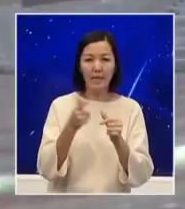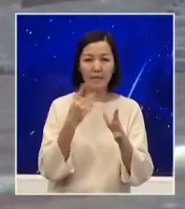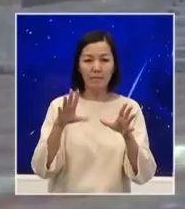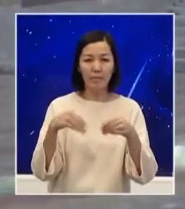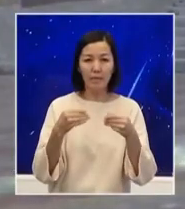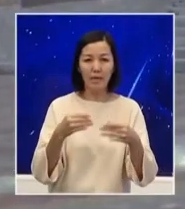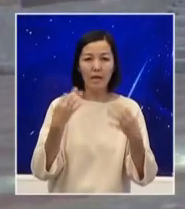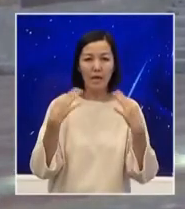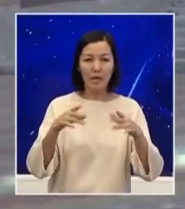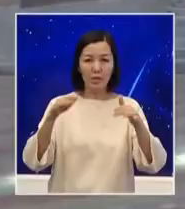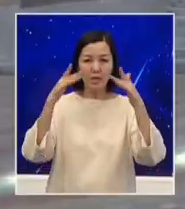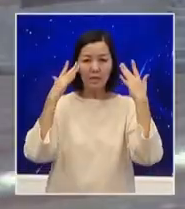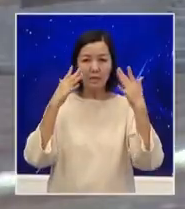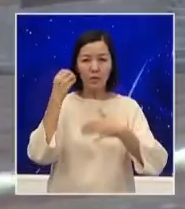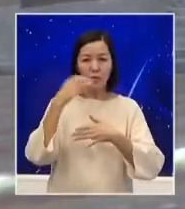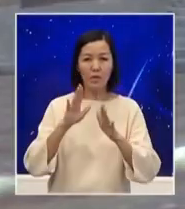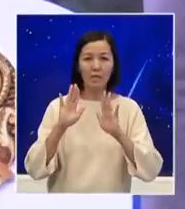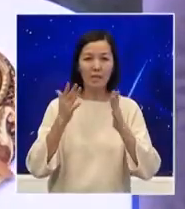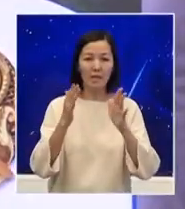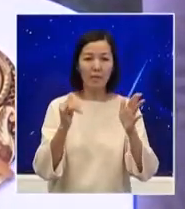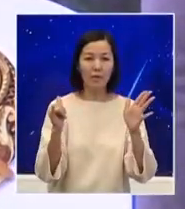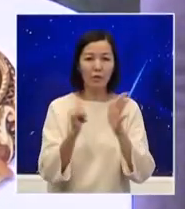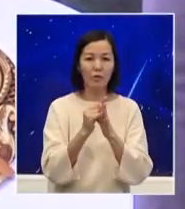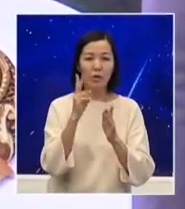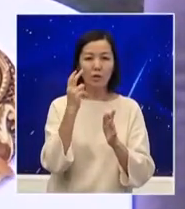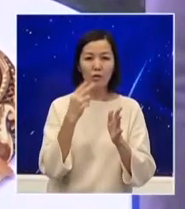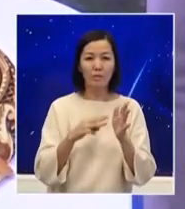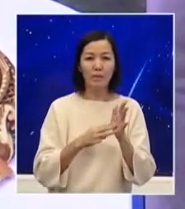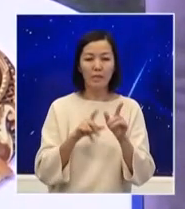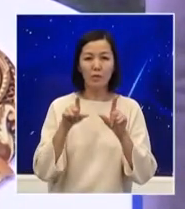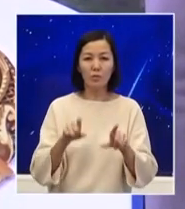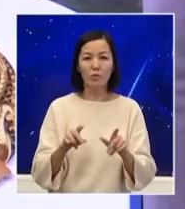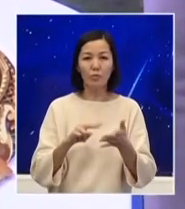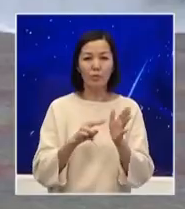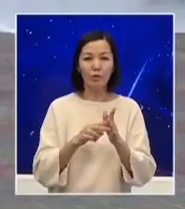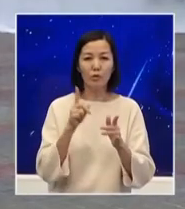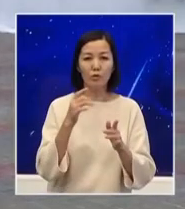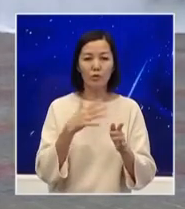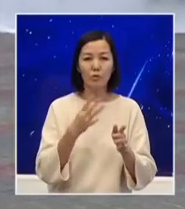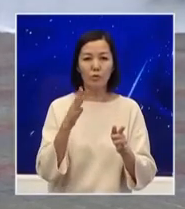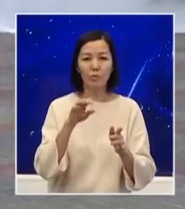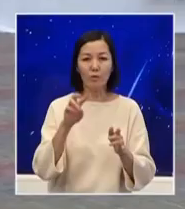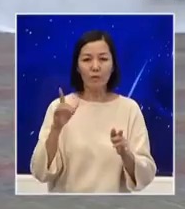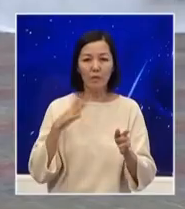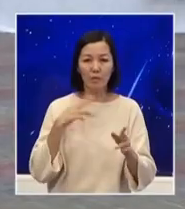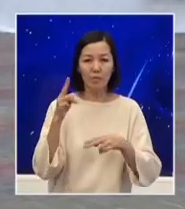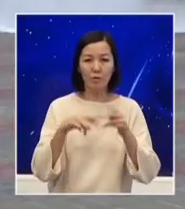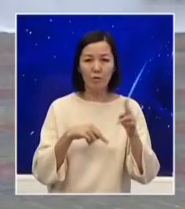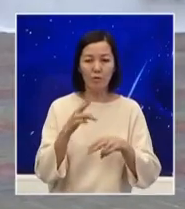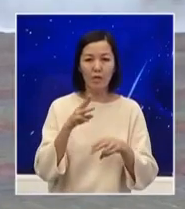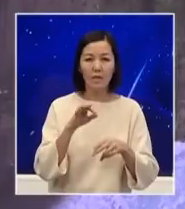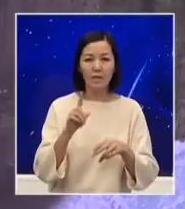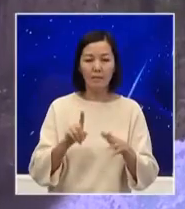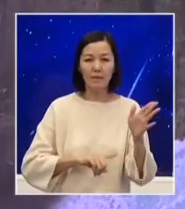нысан орталық саябақта тұрғызылған. 228 орындық. Жергілікті бюджеттен 154 миллион теңге бөлініп, құрылысы